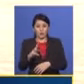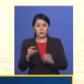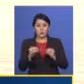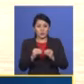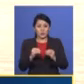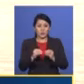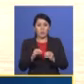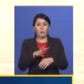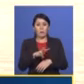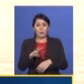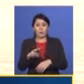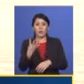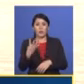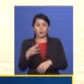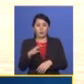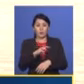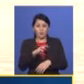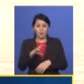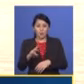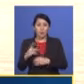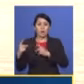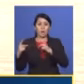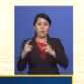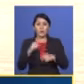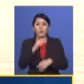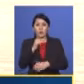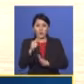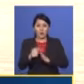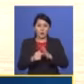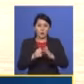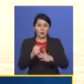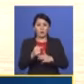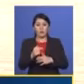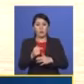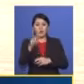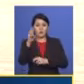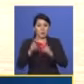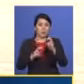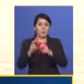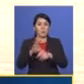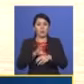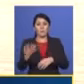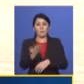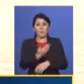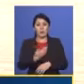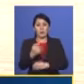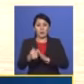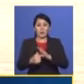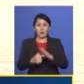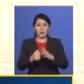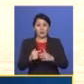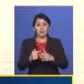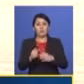метрді құрайтын 44 миллион теңге. Бұл көліктерді Қостанай қаласындағы Сарыарқа зауыты жасап шығарады. Біздің қалада олар бірнеше